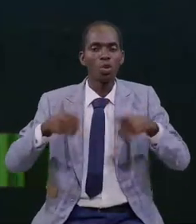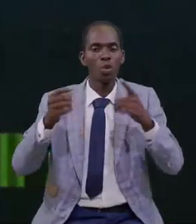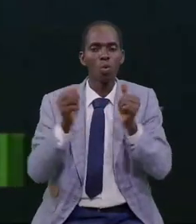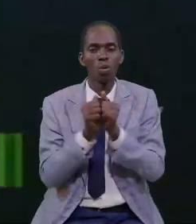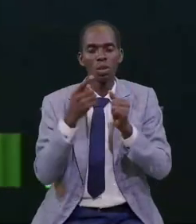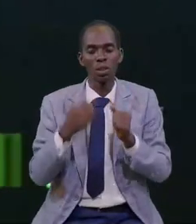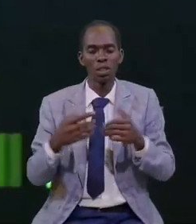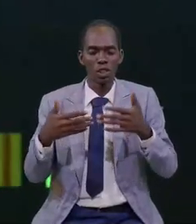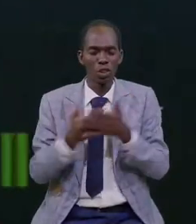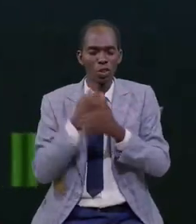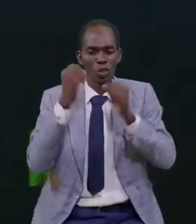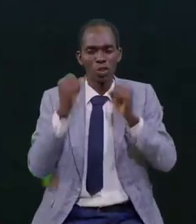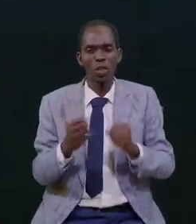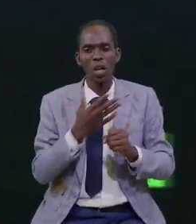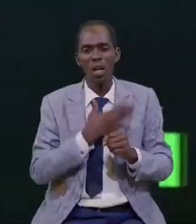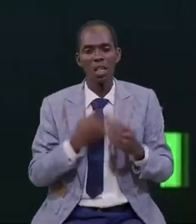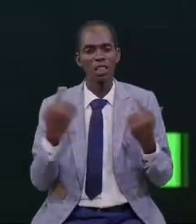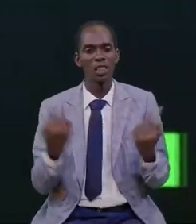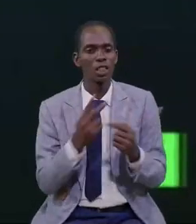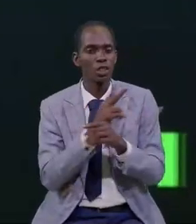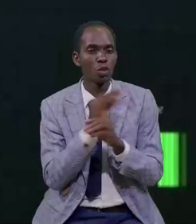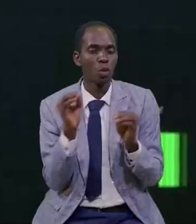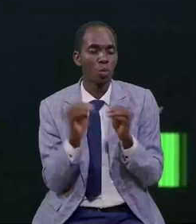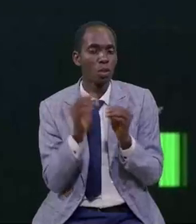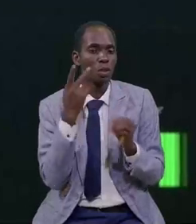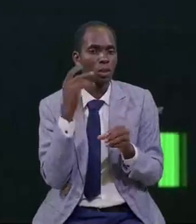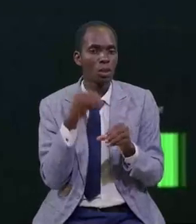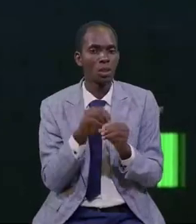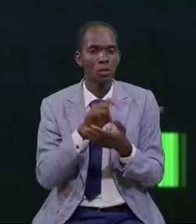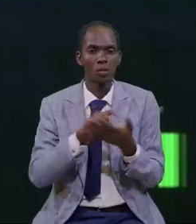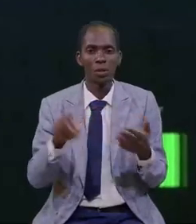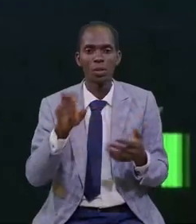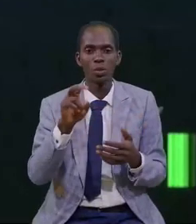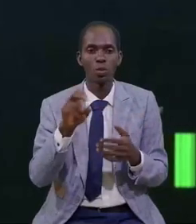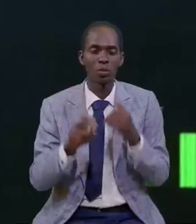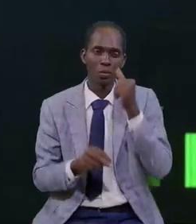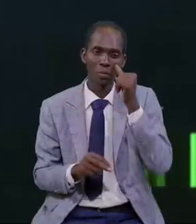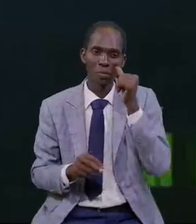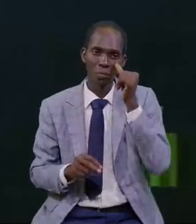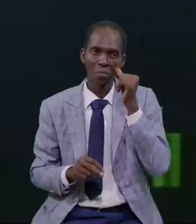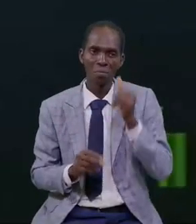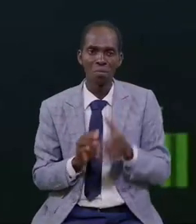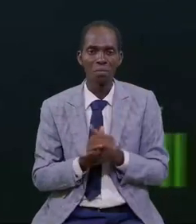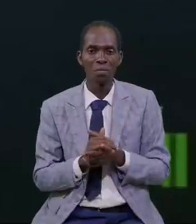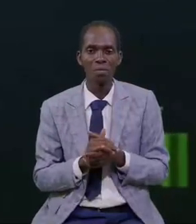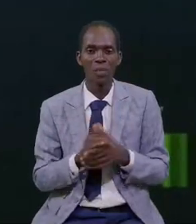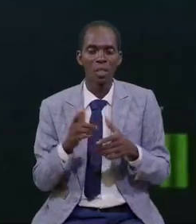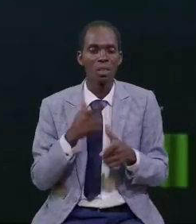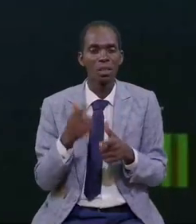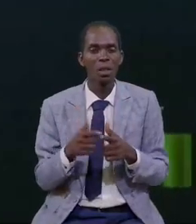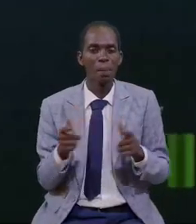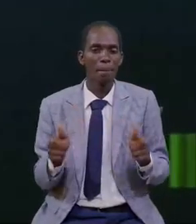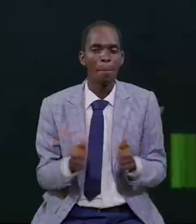et ne pêche plus verset 12 verset 12 Jésus leur parla de nouveau et